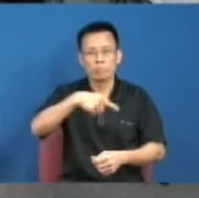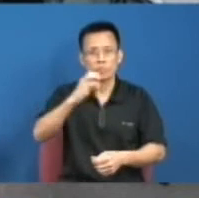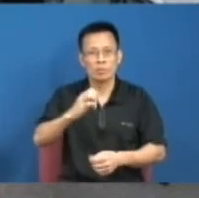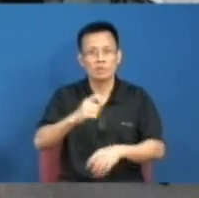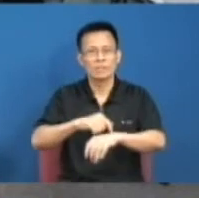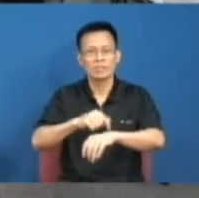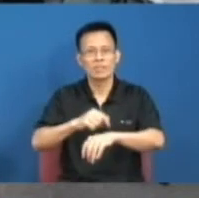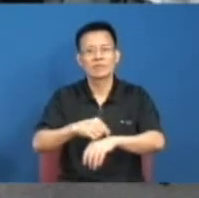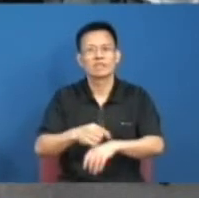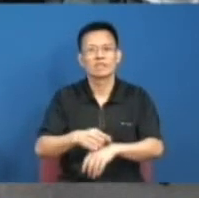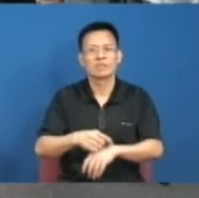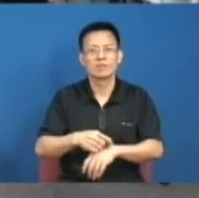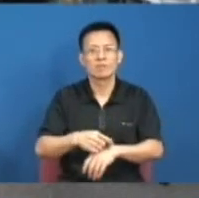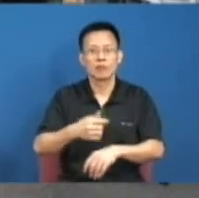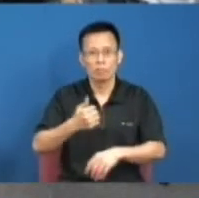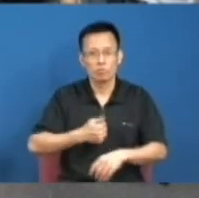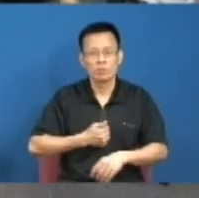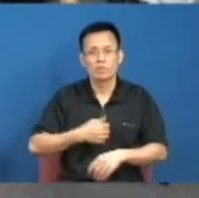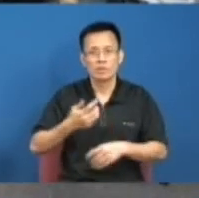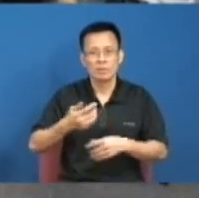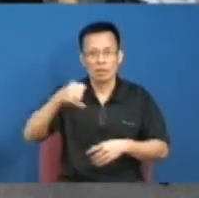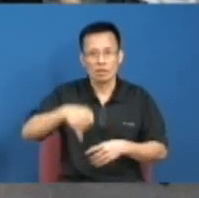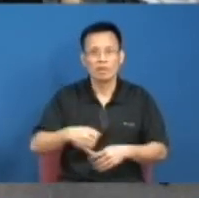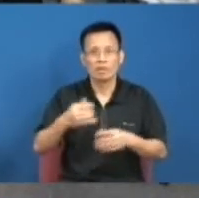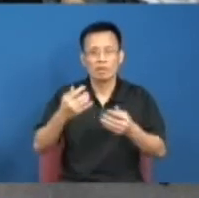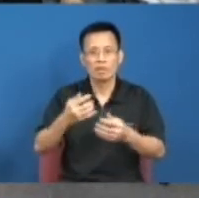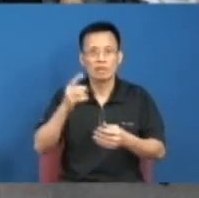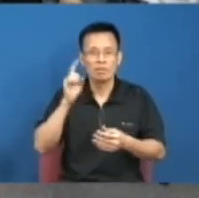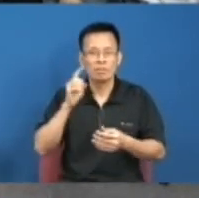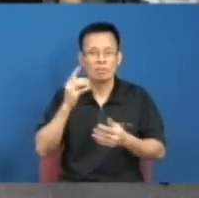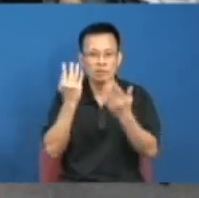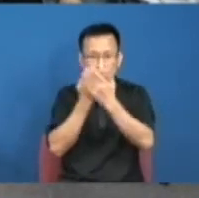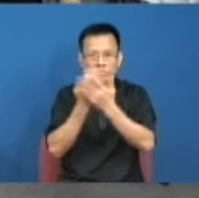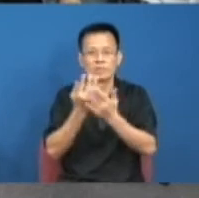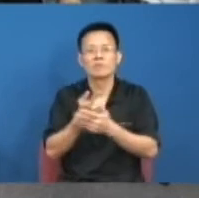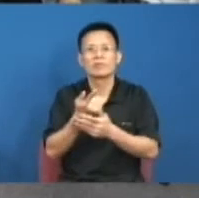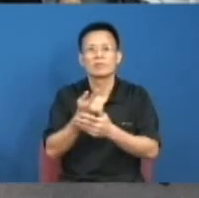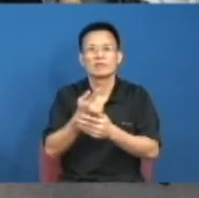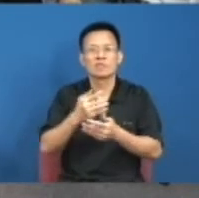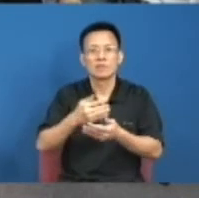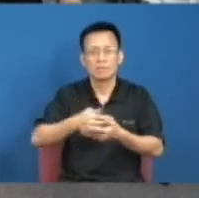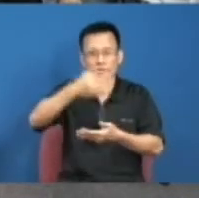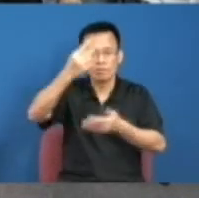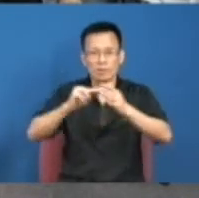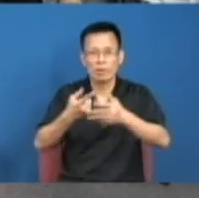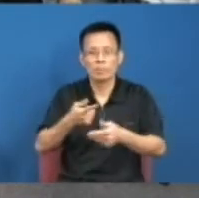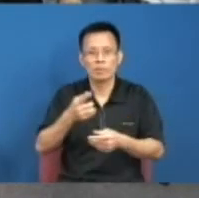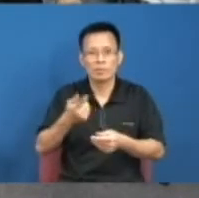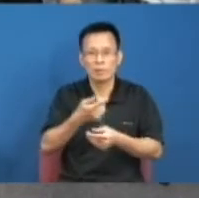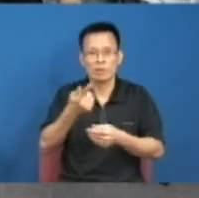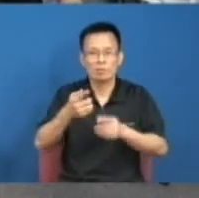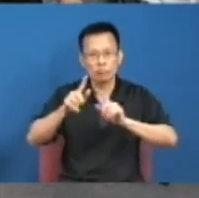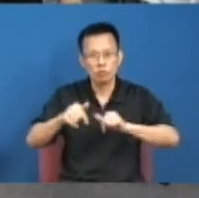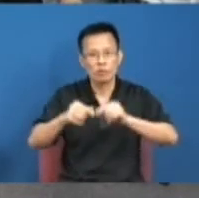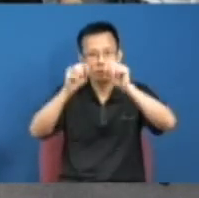間啊，咁啊，保證下一個禮拜我哋又再係咪就住樓宇維修繼續？ 我哋講一個大家比較上熟悉同埋